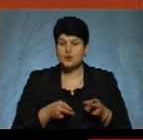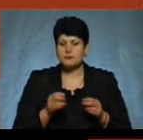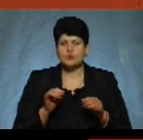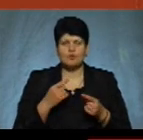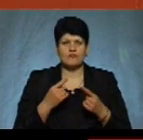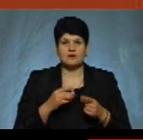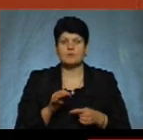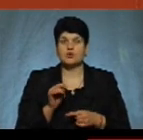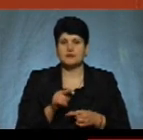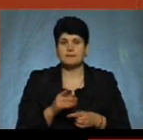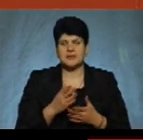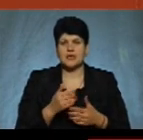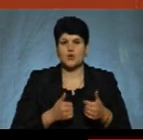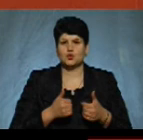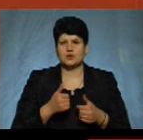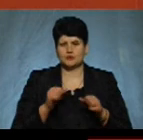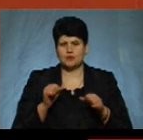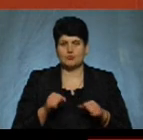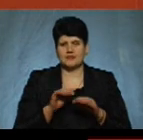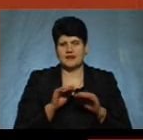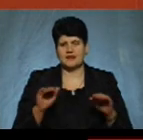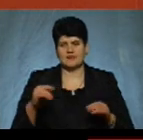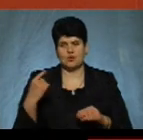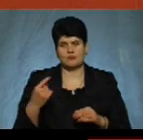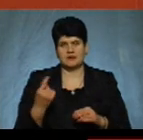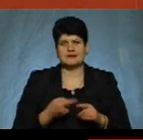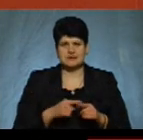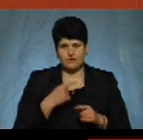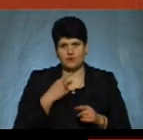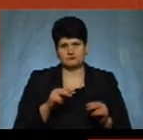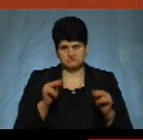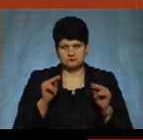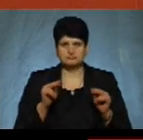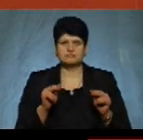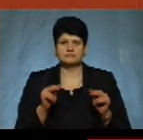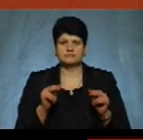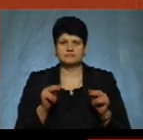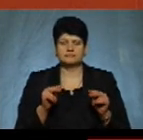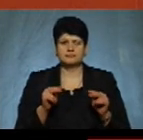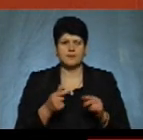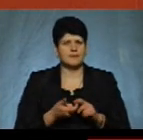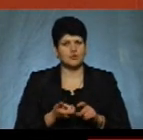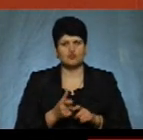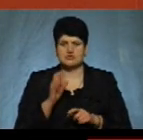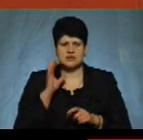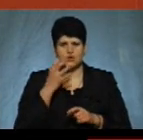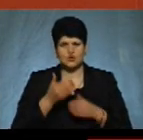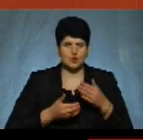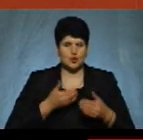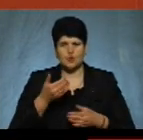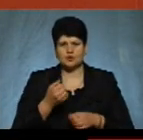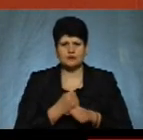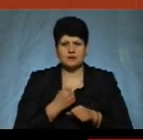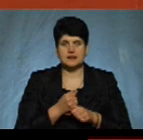ми стаємо конкурентоспроможною областю на рівні України. Це, говорю відверто, і ми дуже серйозний крок зробили на протязі